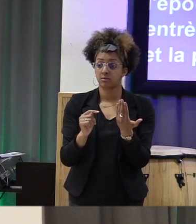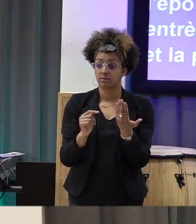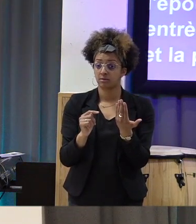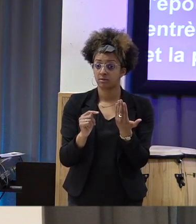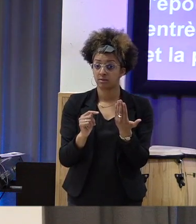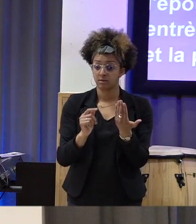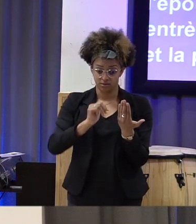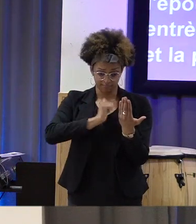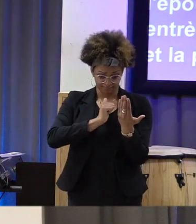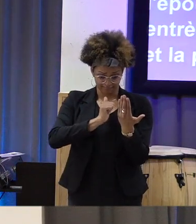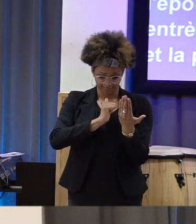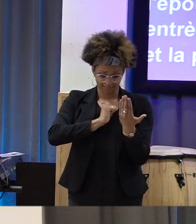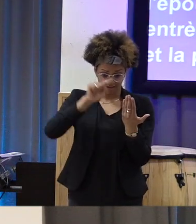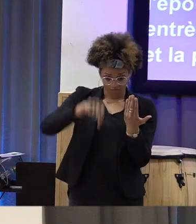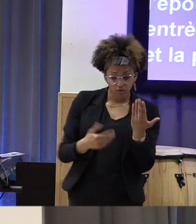individuelle.